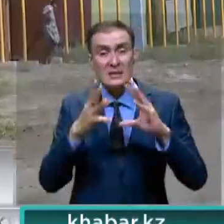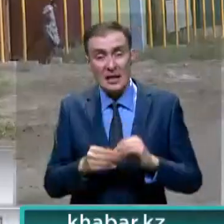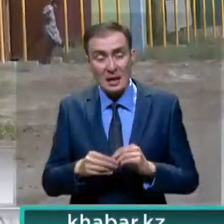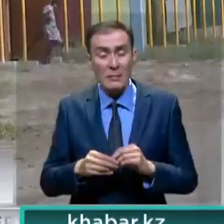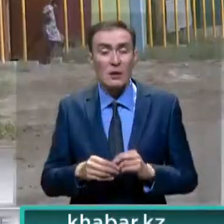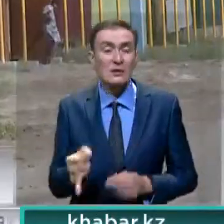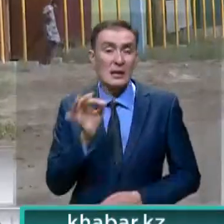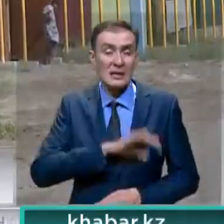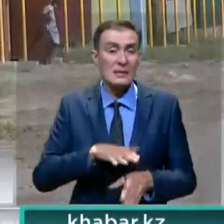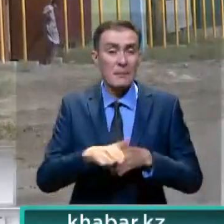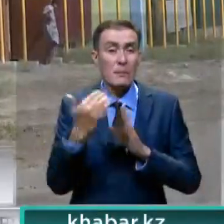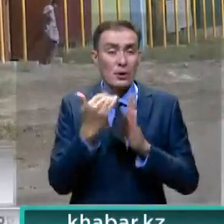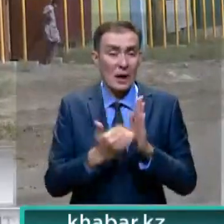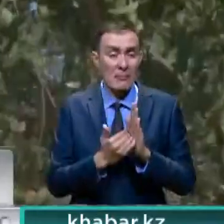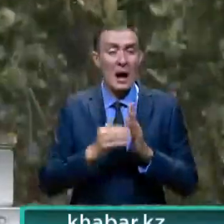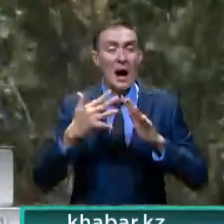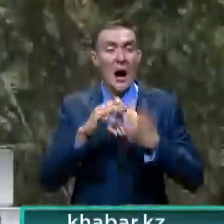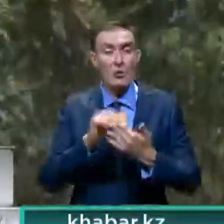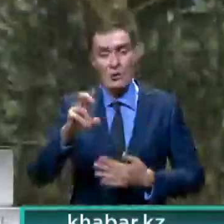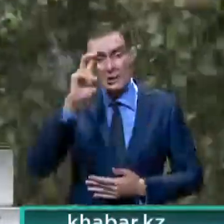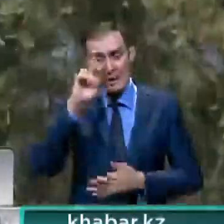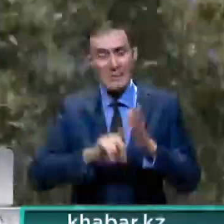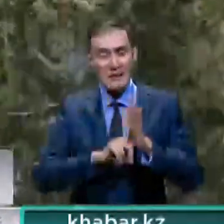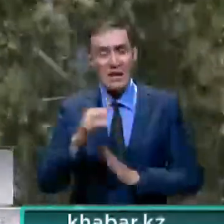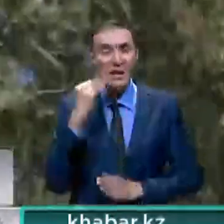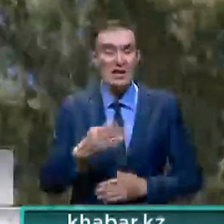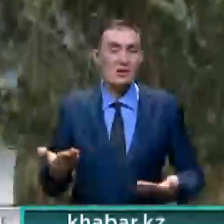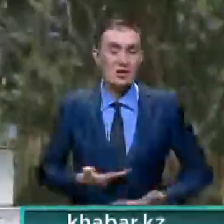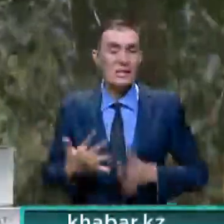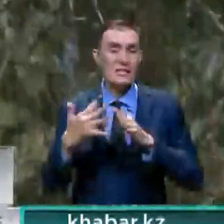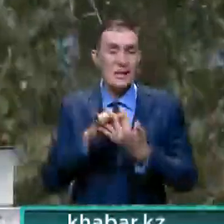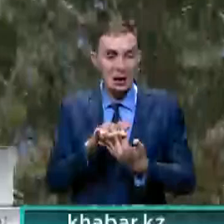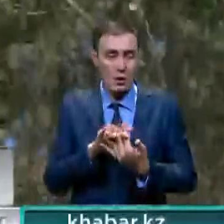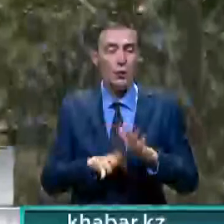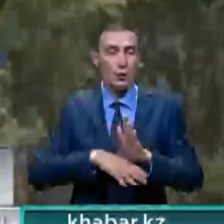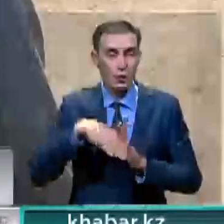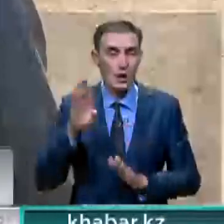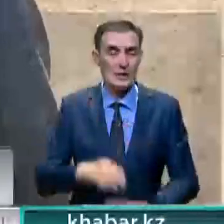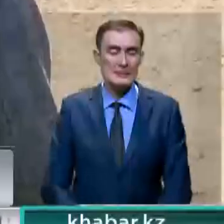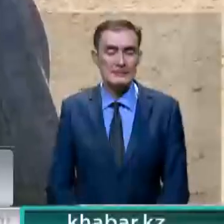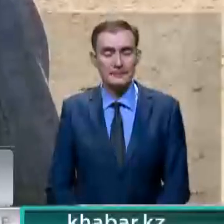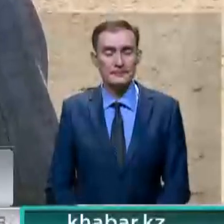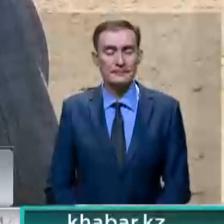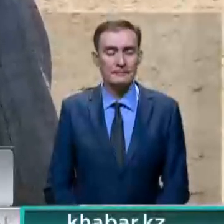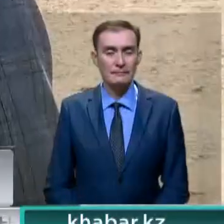благодаря реализации программы «Аул Ельбесага», качество жизни на селе заметно